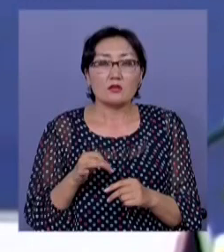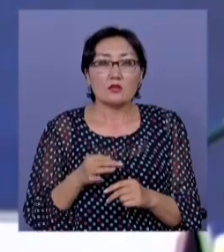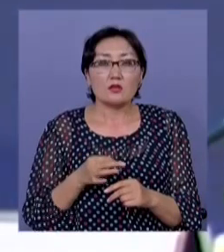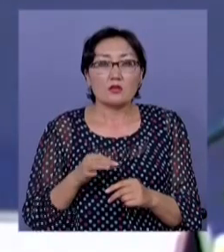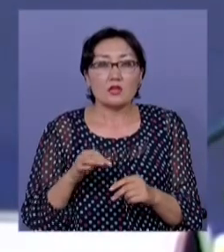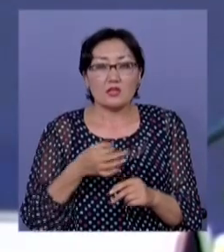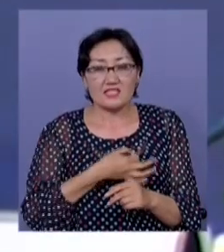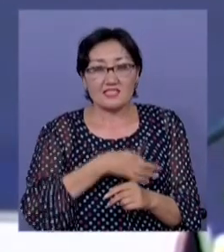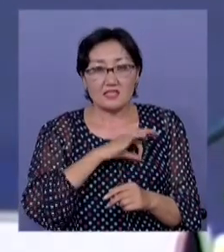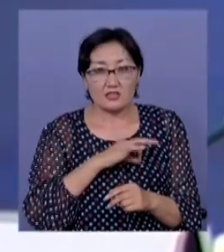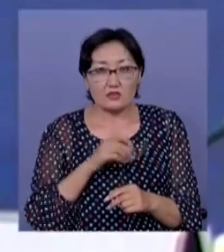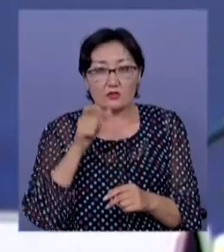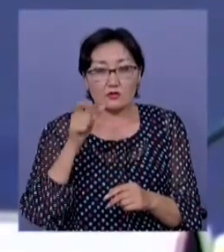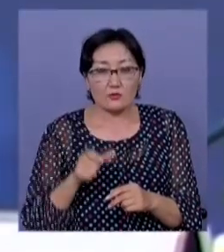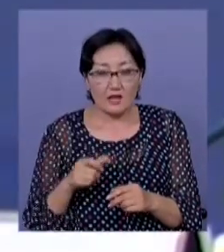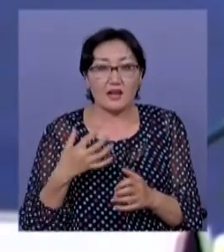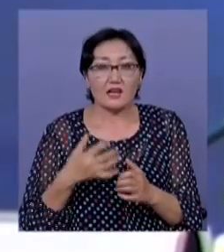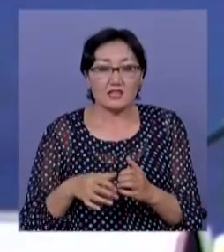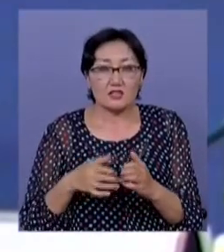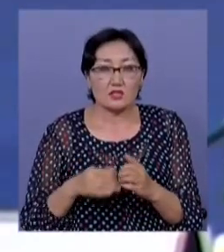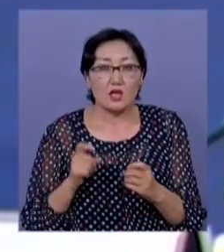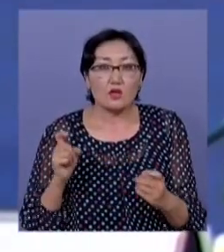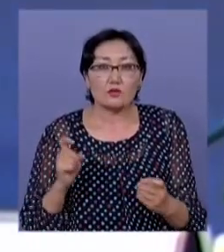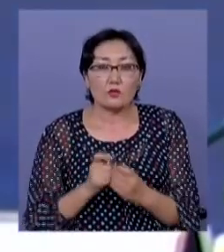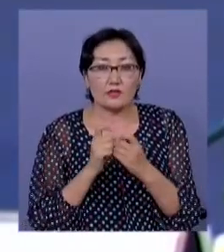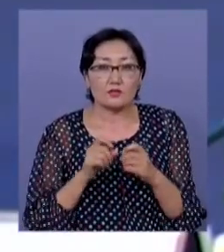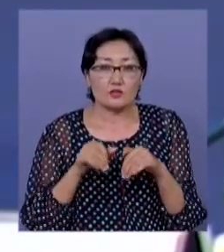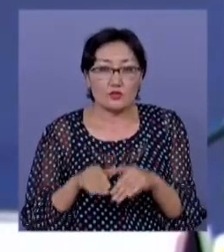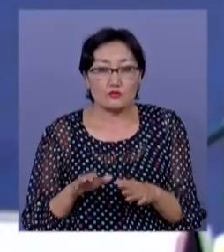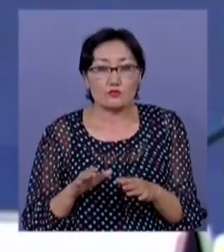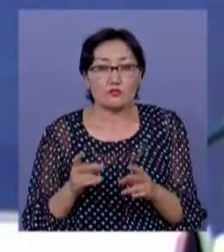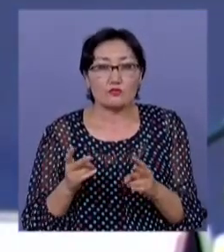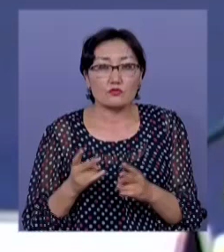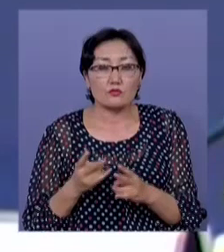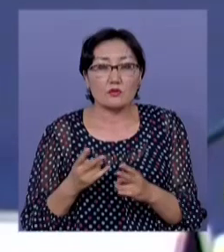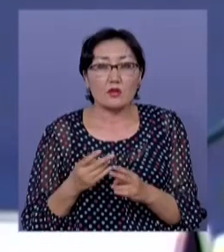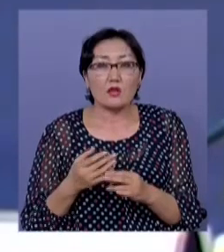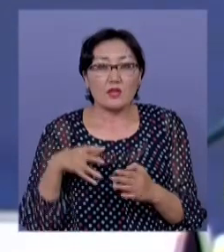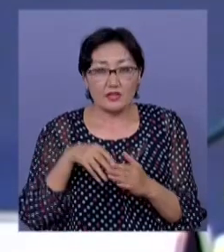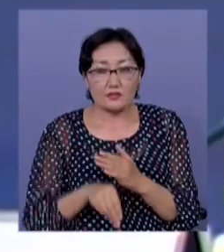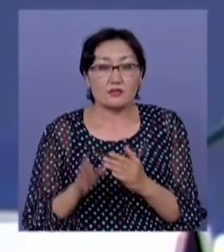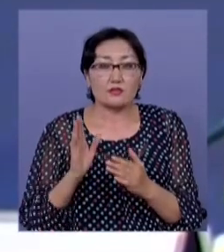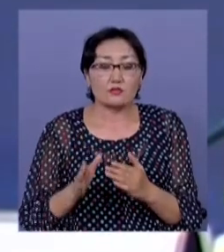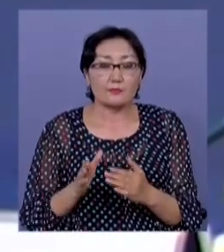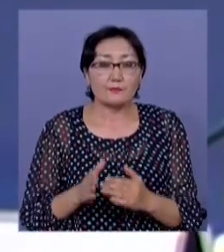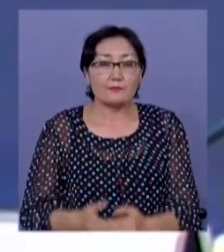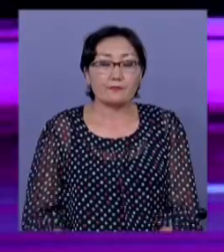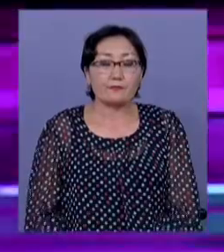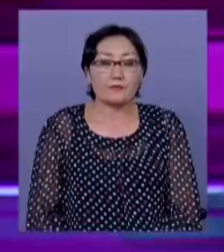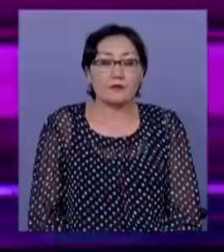заңды тұлғалар арасында даулар шешу үшін енгізіледі.